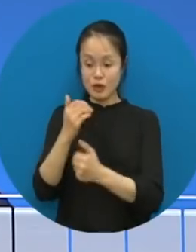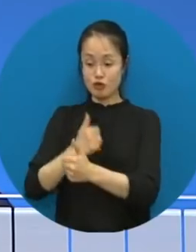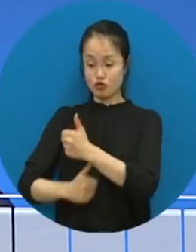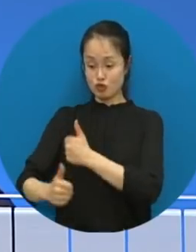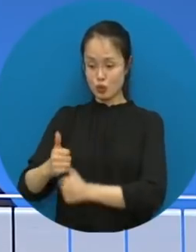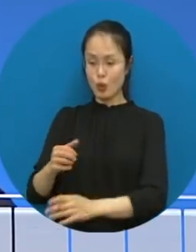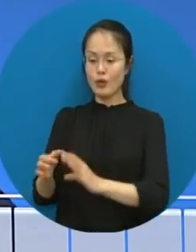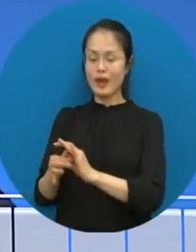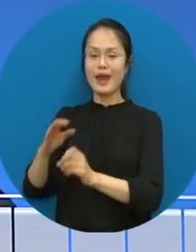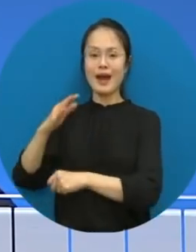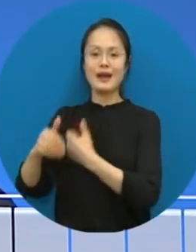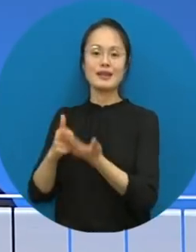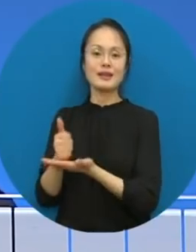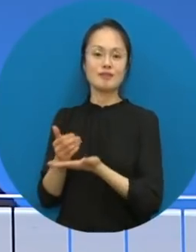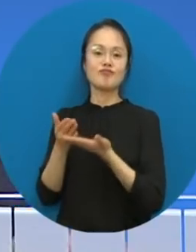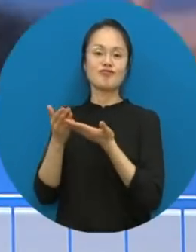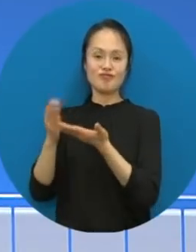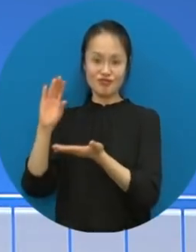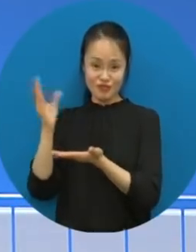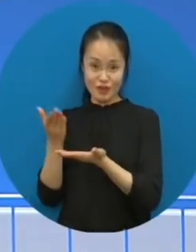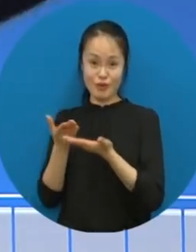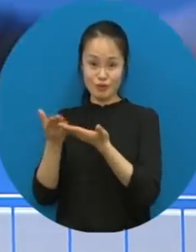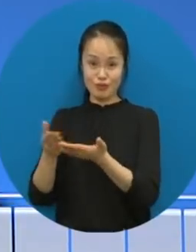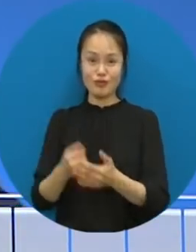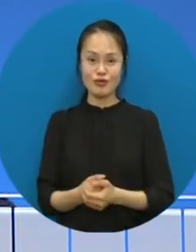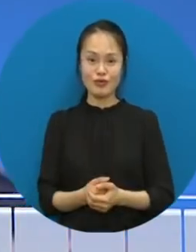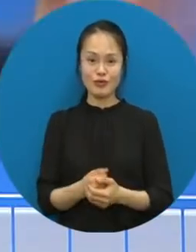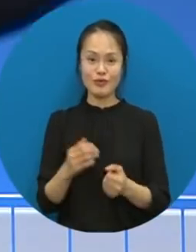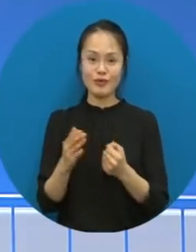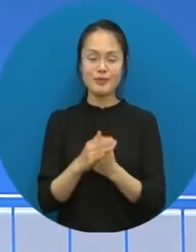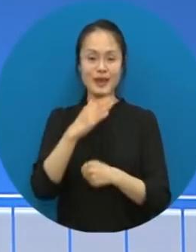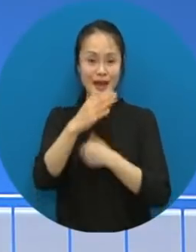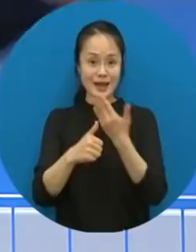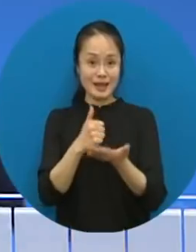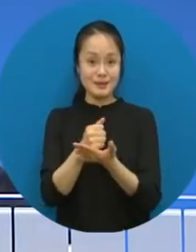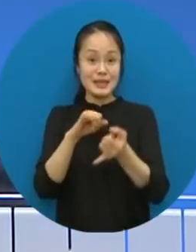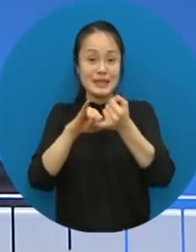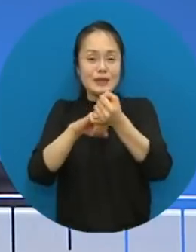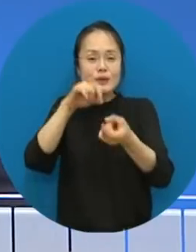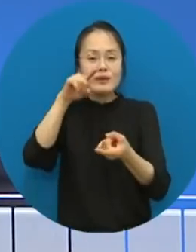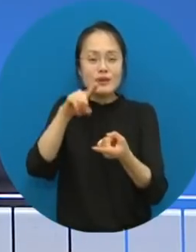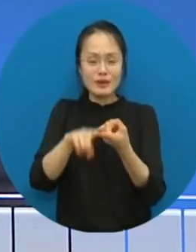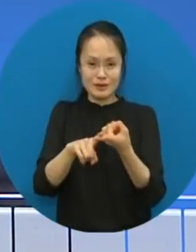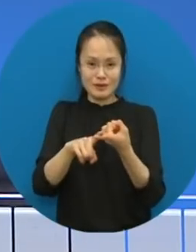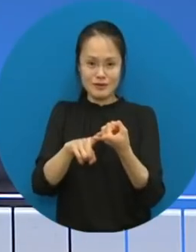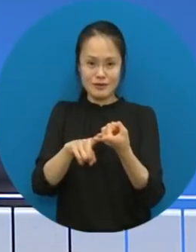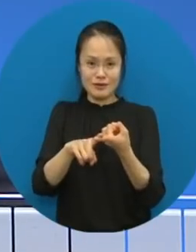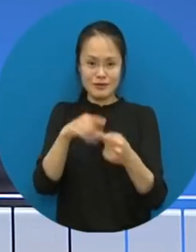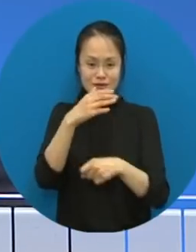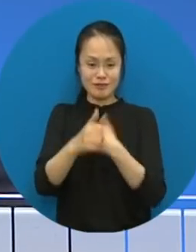전해졌고, 우리는 그 하나님의 약속대로, 위대한 하나님의 흐름대로